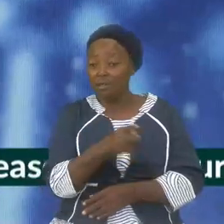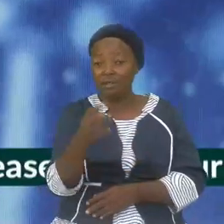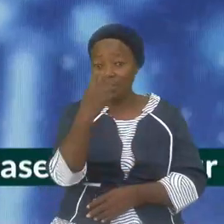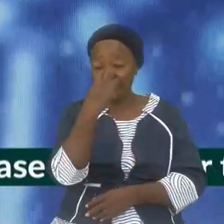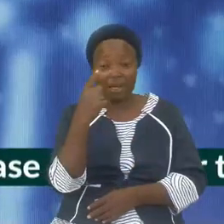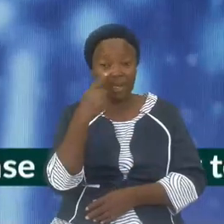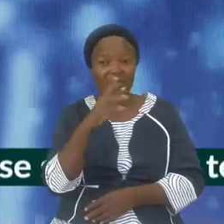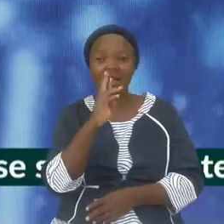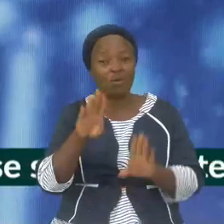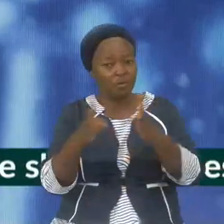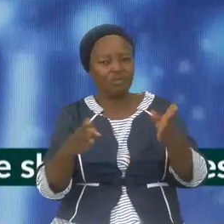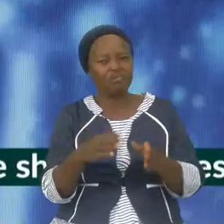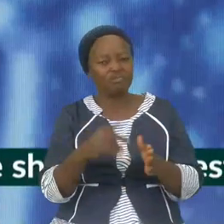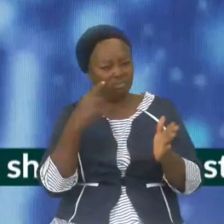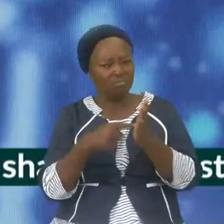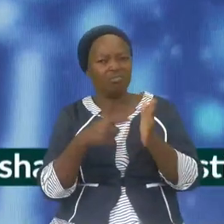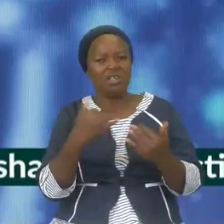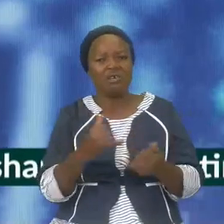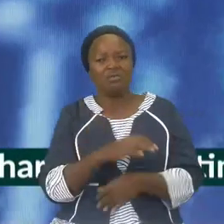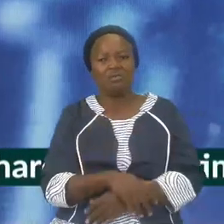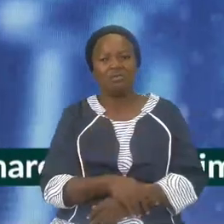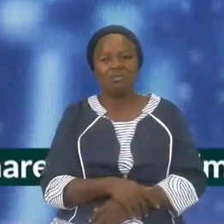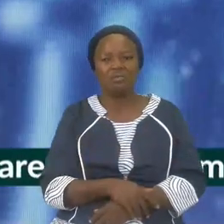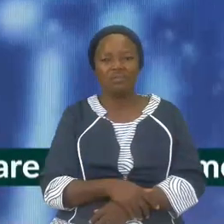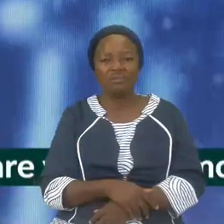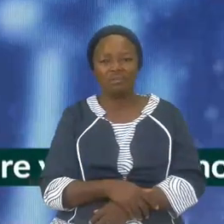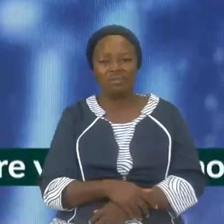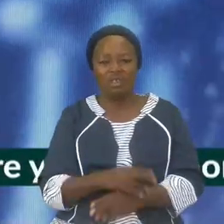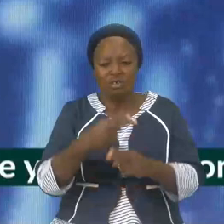Ces yeux aveugles sont ouverts, examinez-vous.